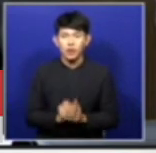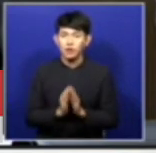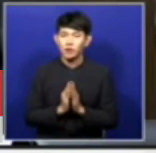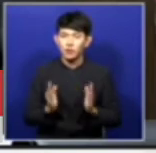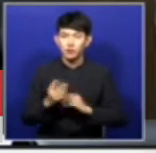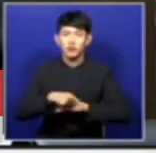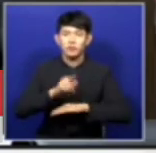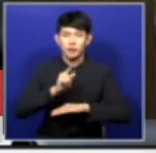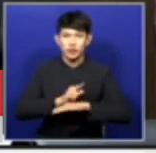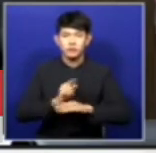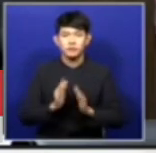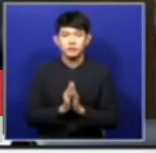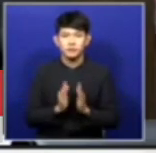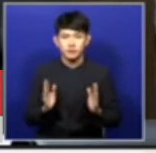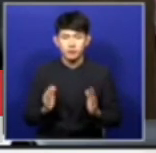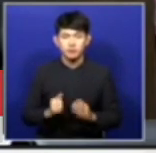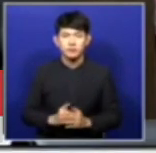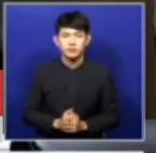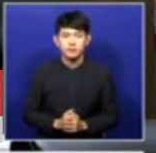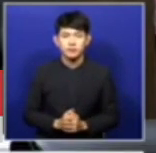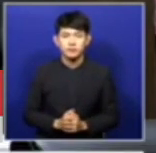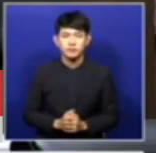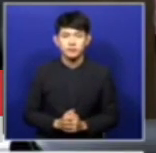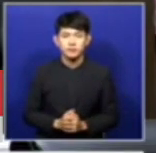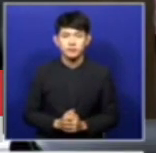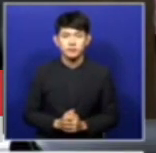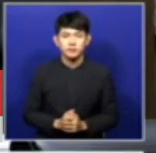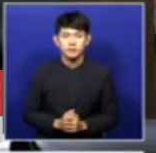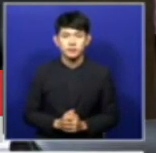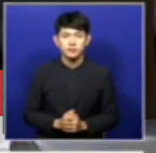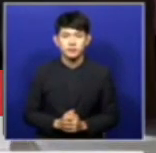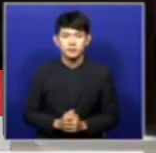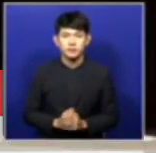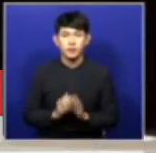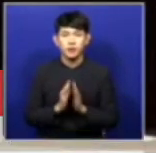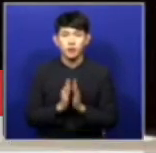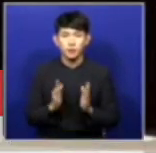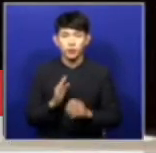านครับขอบคุณครับ ขอบคุณท่านนายนะครับ